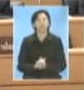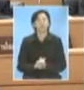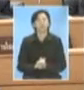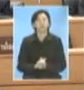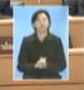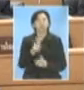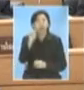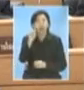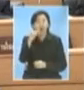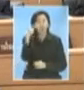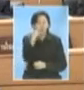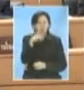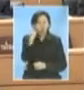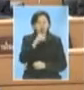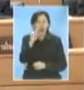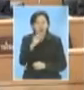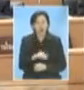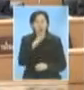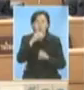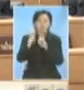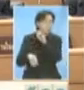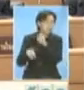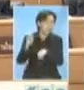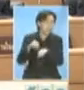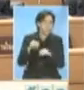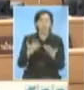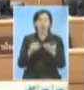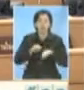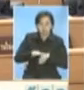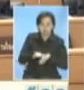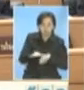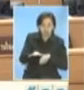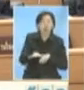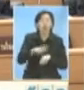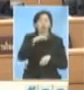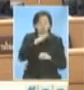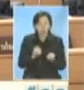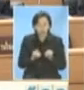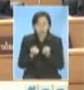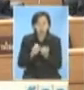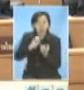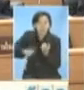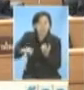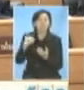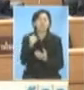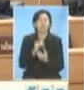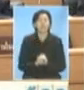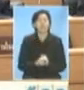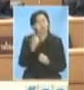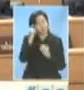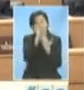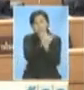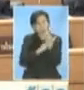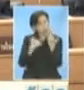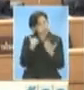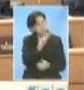แล้วเห็นข่าวไม่เว้นแต่ละวันที่มีการทิ้งขยะอุตสาหกรรมเอาไปทิ้งไว้ตามที่ต่างๆหลายจังหวัดผมเชื่อผมไม่แน่ใจจังหวัดท่านประธานจะมีหรือเปล่